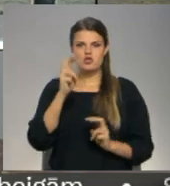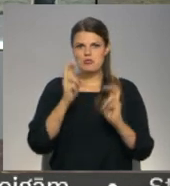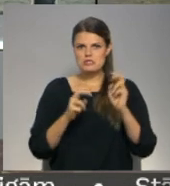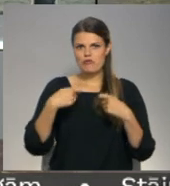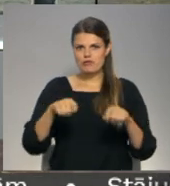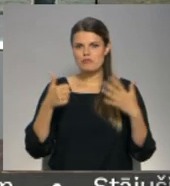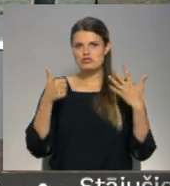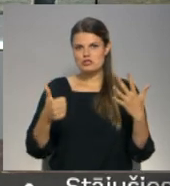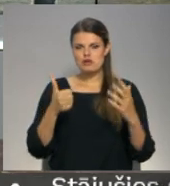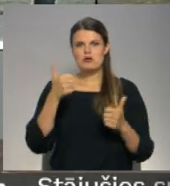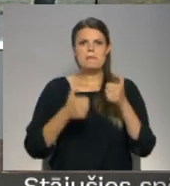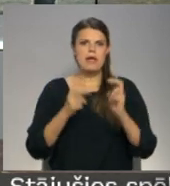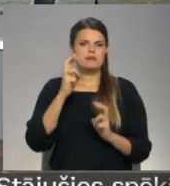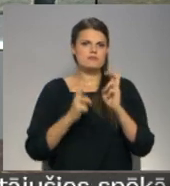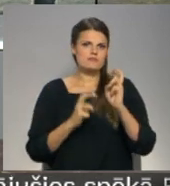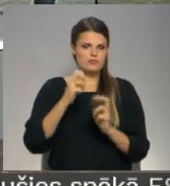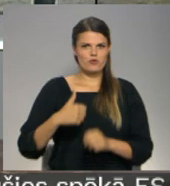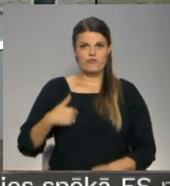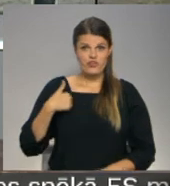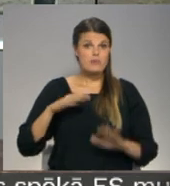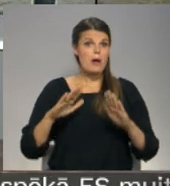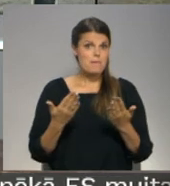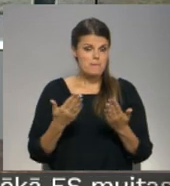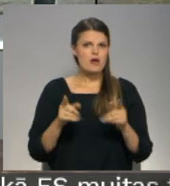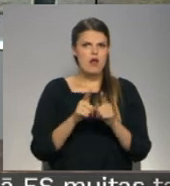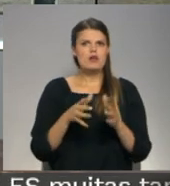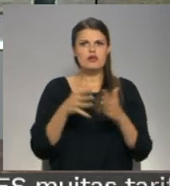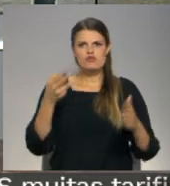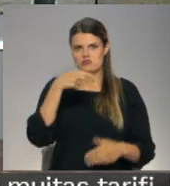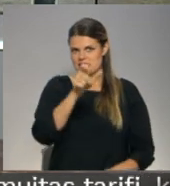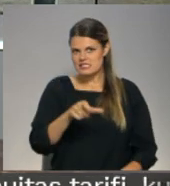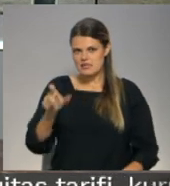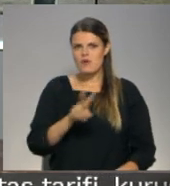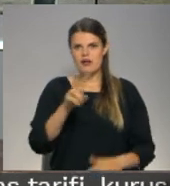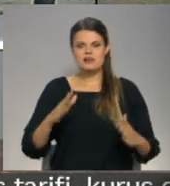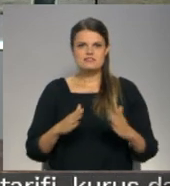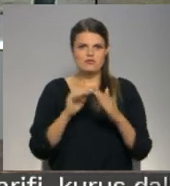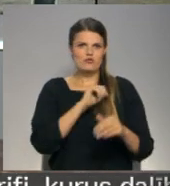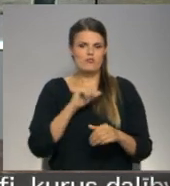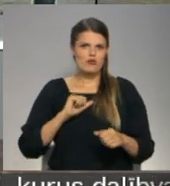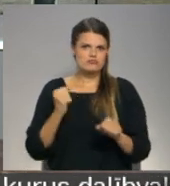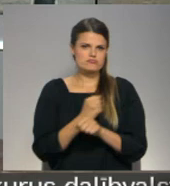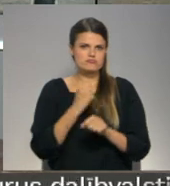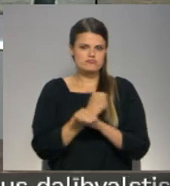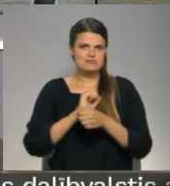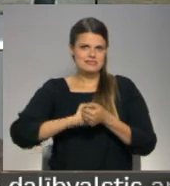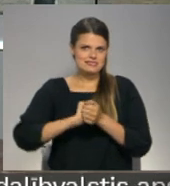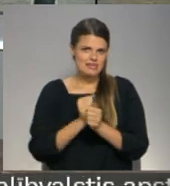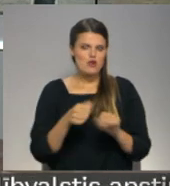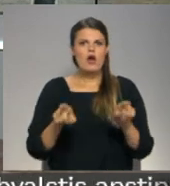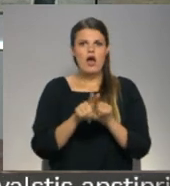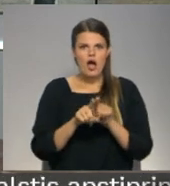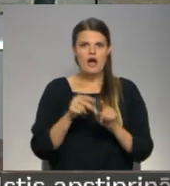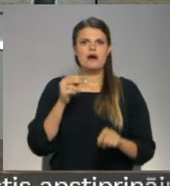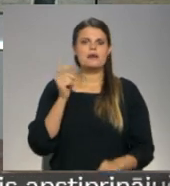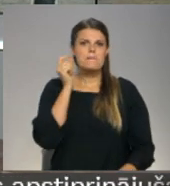un tirgot 6 piena pārstrādes uzņēmumiem. Taču netrūkst saimnieču, kas svētku galdā liek savām rokām siet sieru. Arī